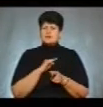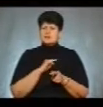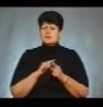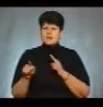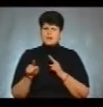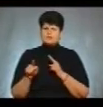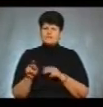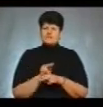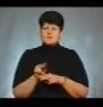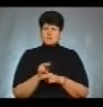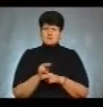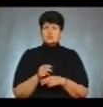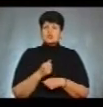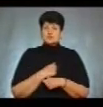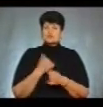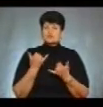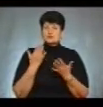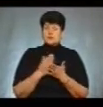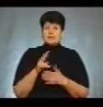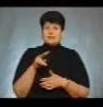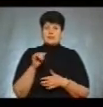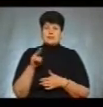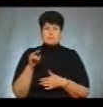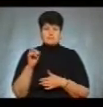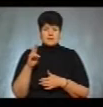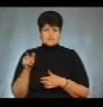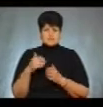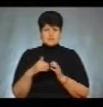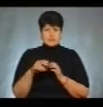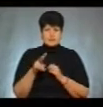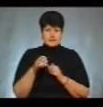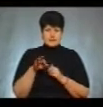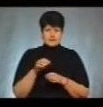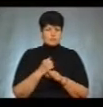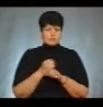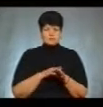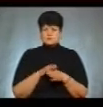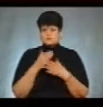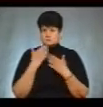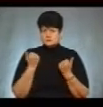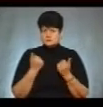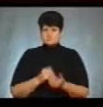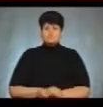ліквідувати дефекти. На жаль, сьогодні ми вже маємо липень, середину липня. Роботи не здійснені.